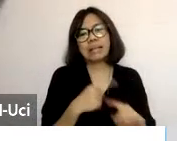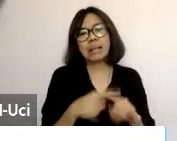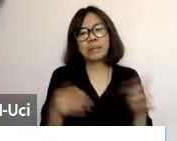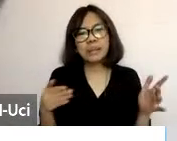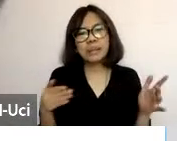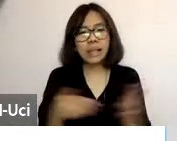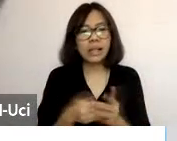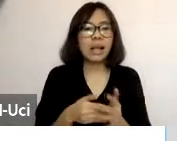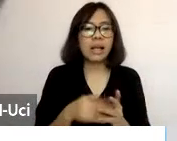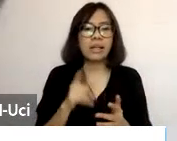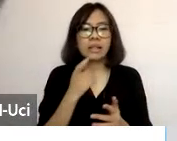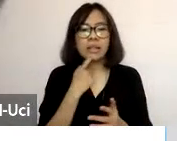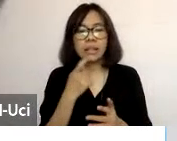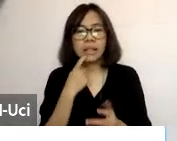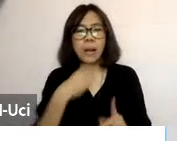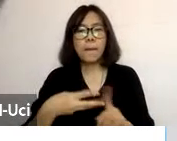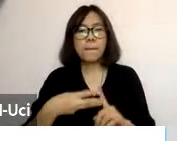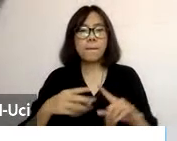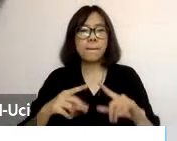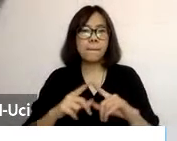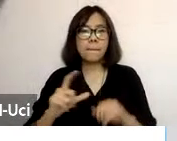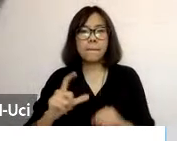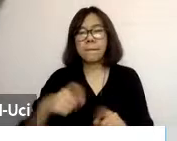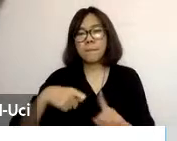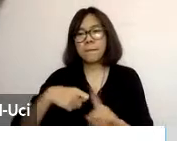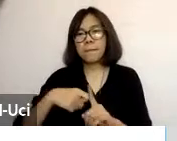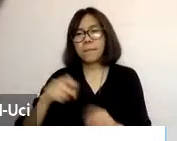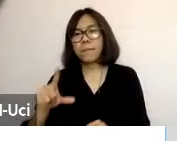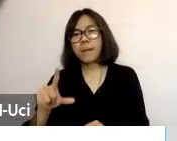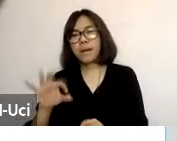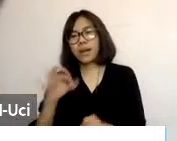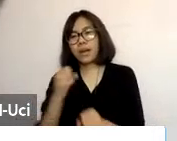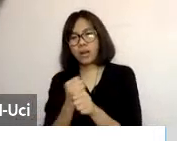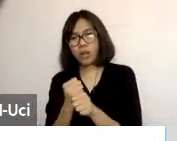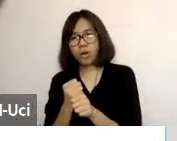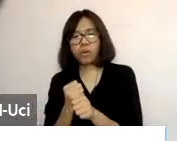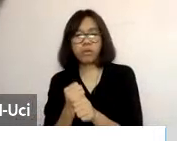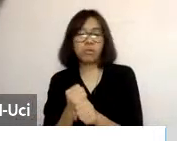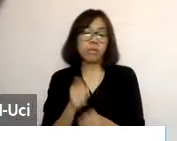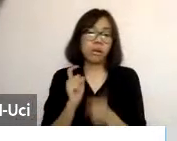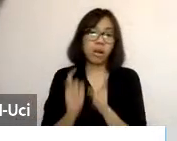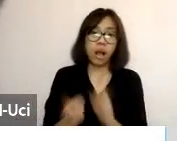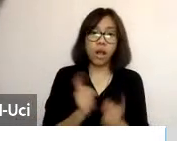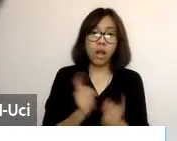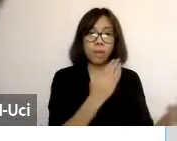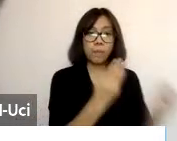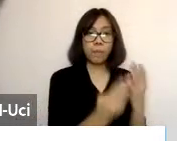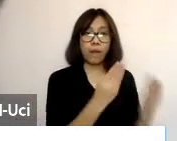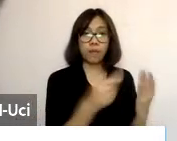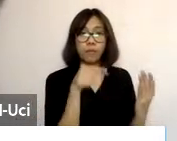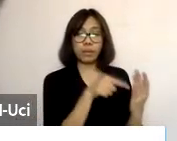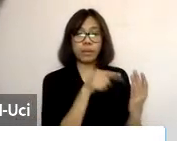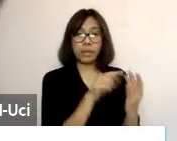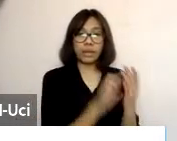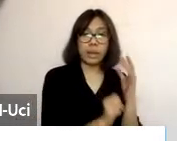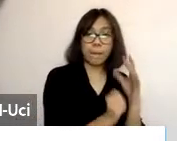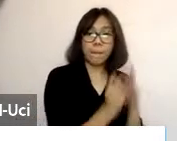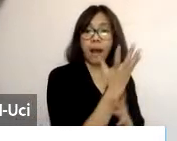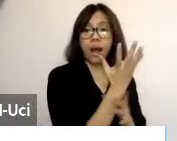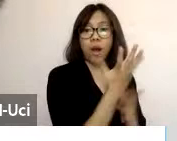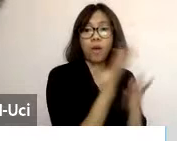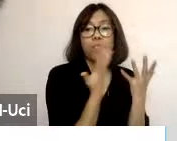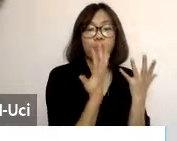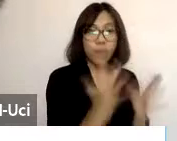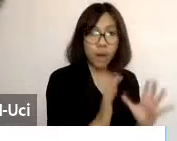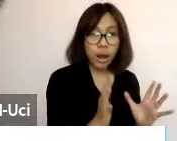soal backlog Yogyakarta bagaimanapun apa namanya ketika satu platform itu dikembangkan potensi